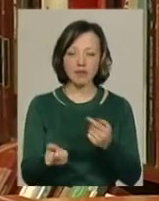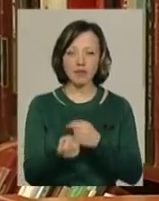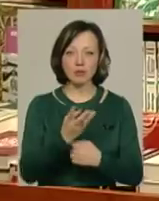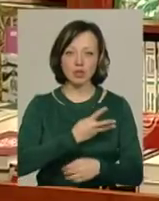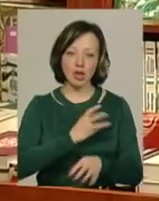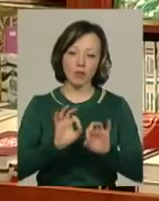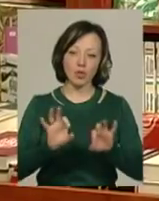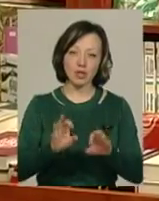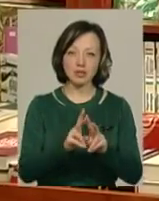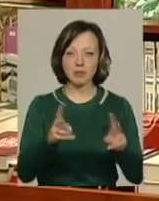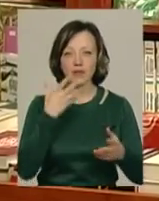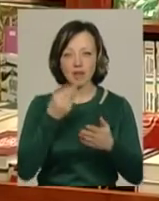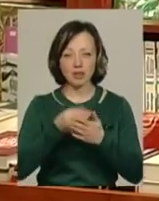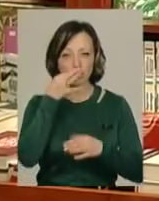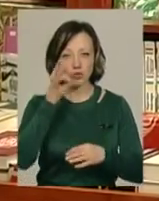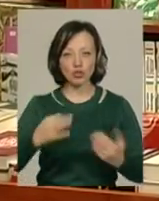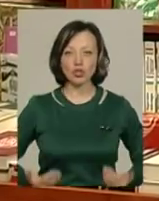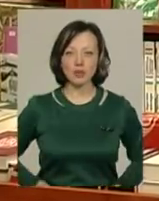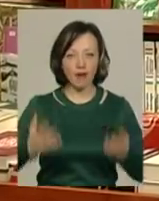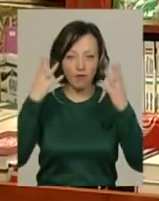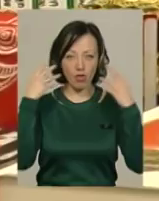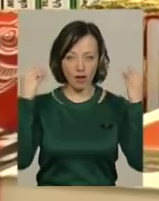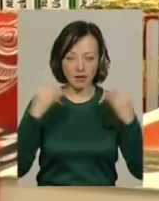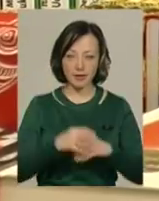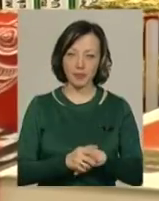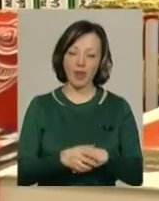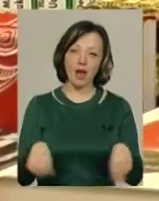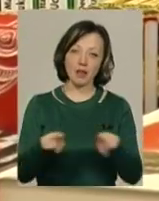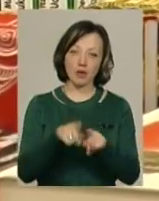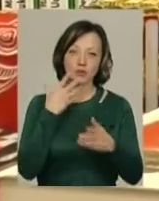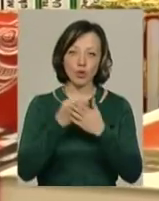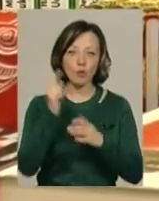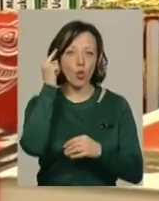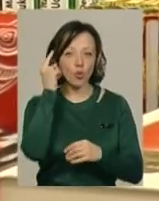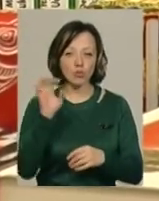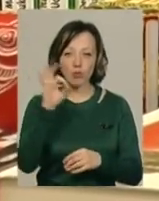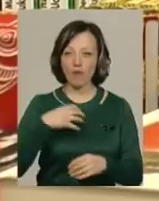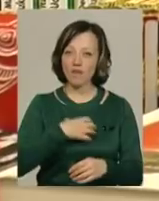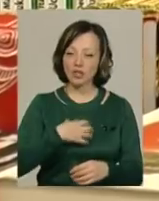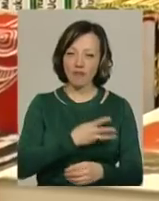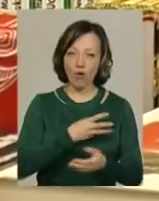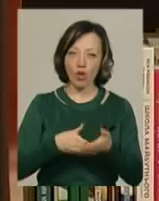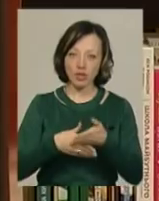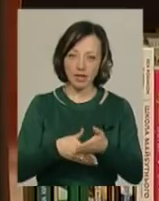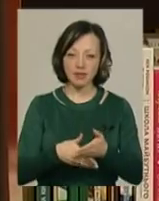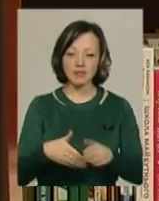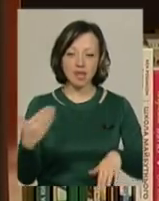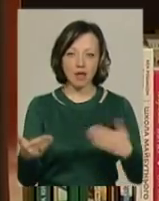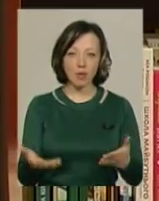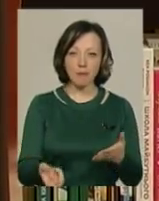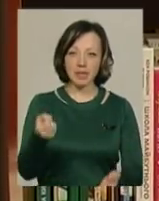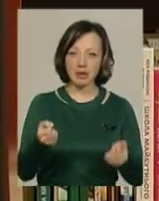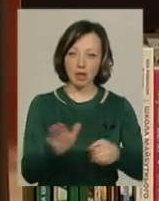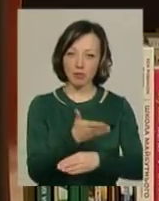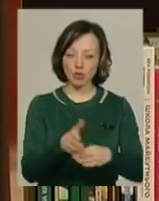авторки поділитися з кимось власним досвідом життя у Голландії. А також своїми роздумами про важливість волонтерства та взаємної підтримки